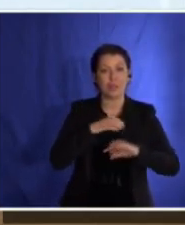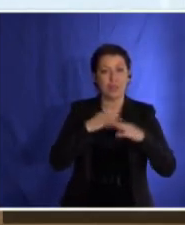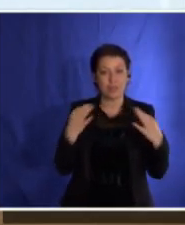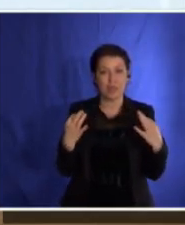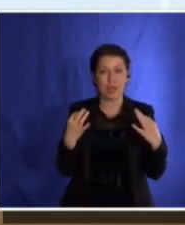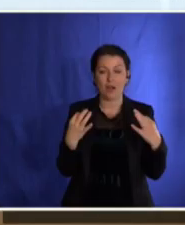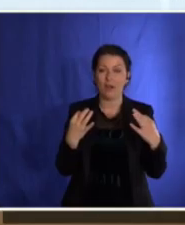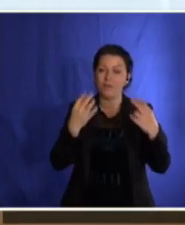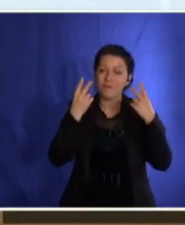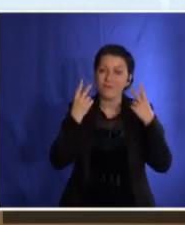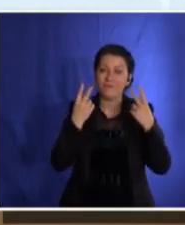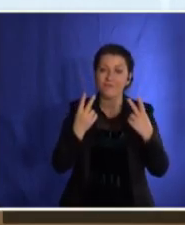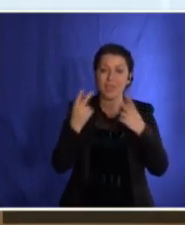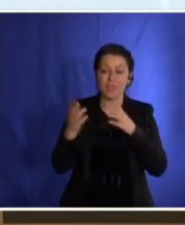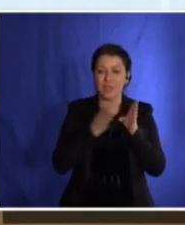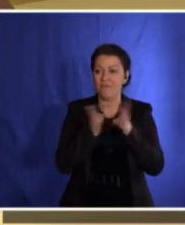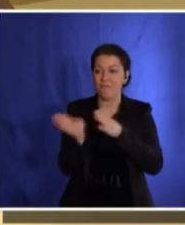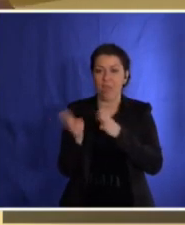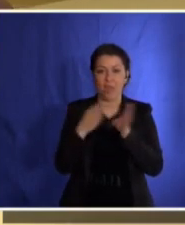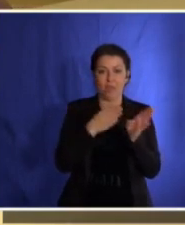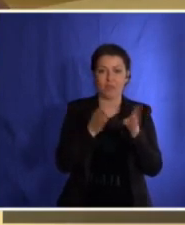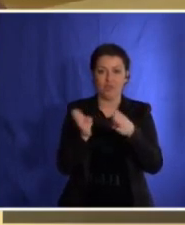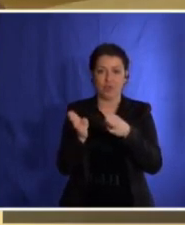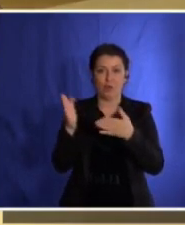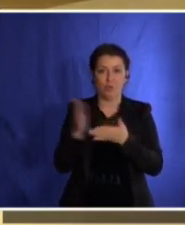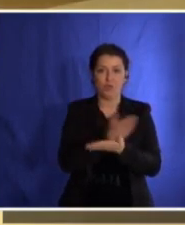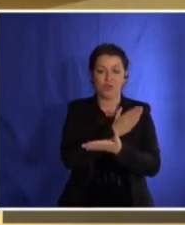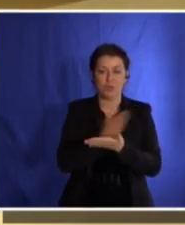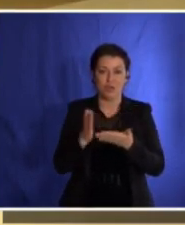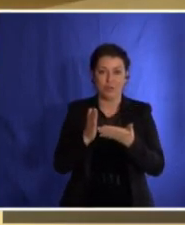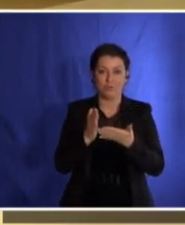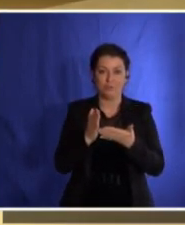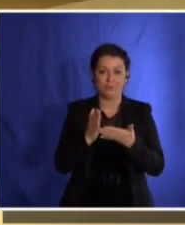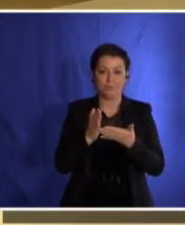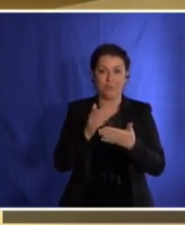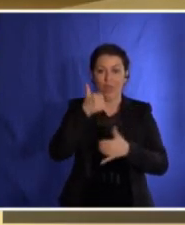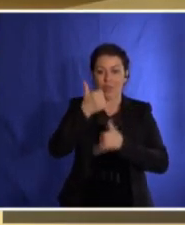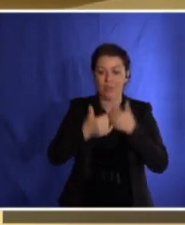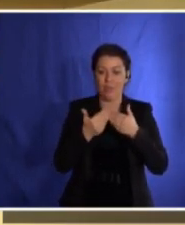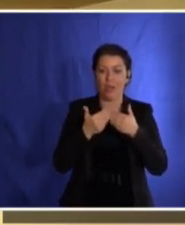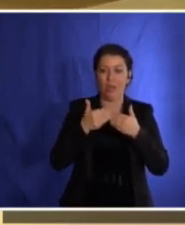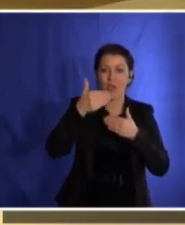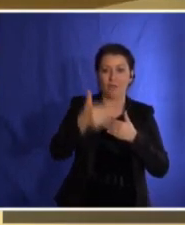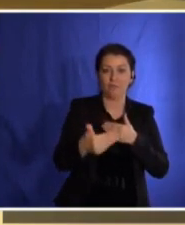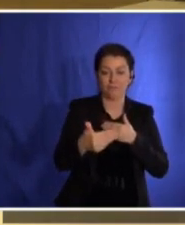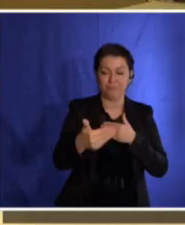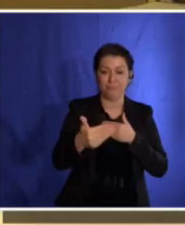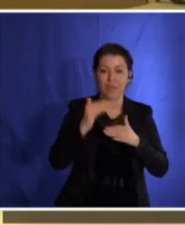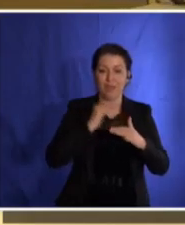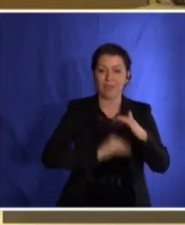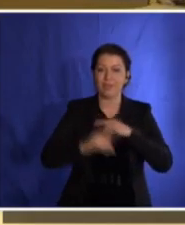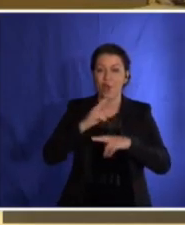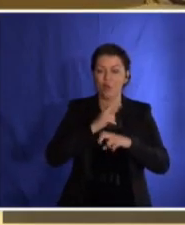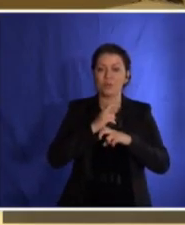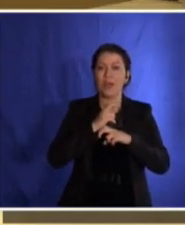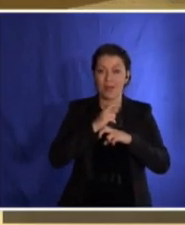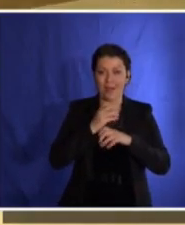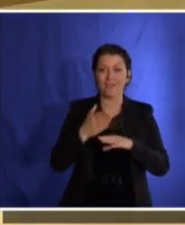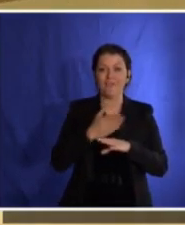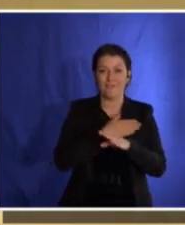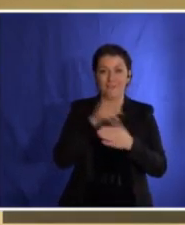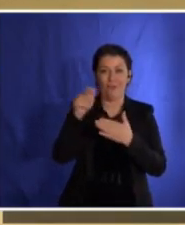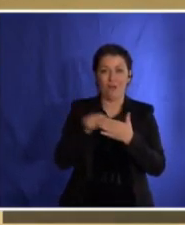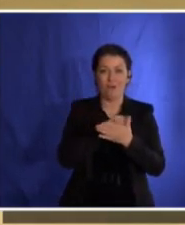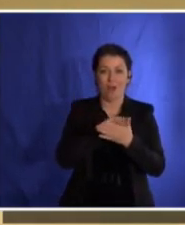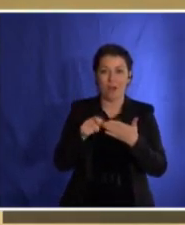wichtige Weichenstellungen. Und in einem Jahr steht Niederösterreich vor der Wahl, stehen wir vor